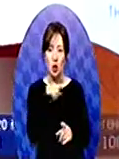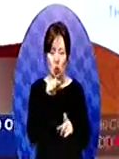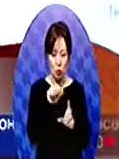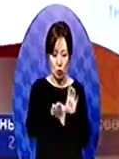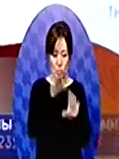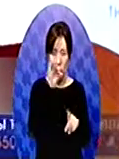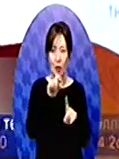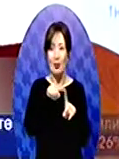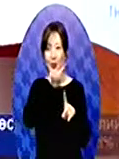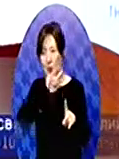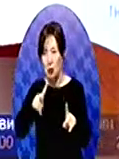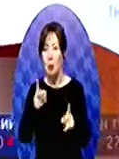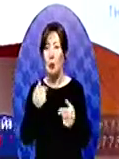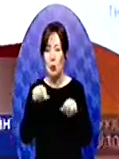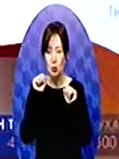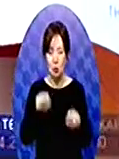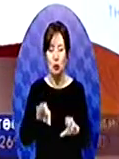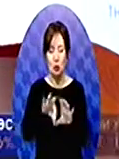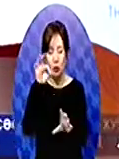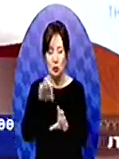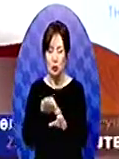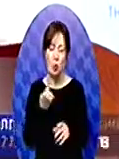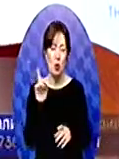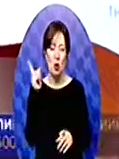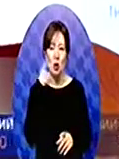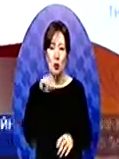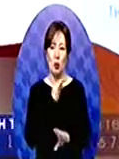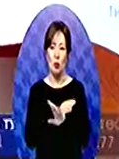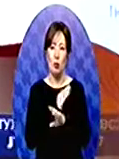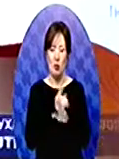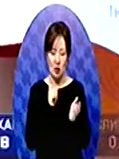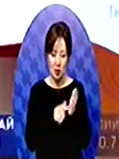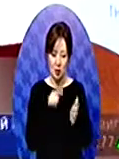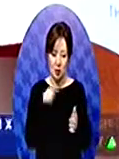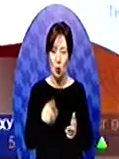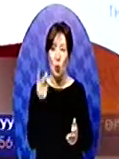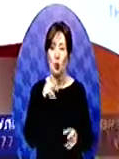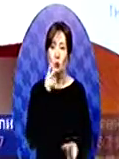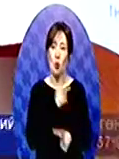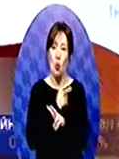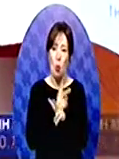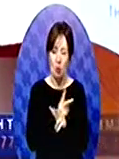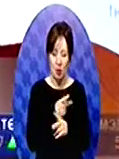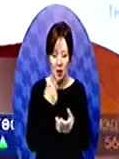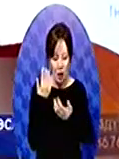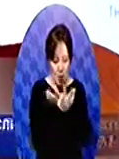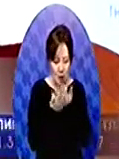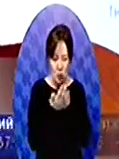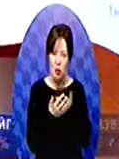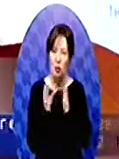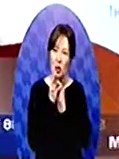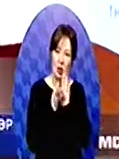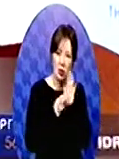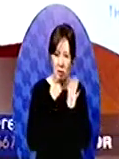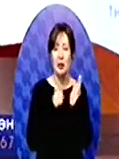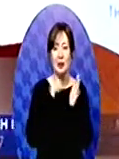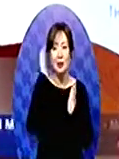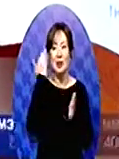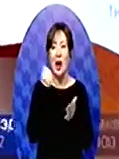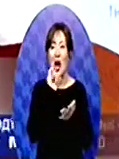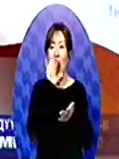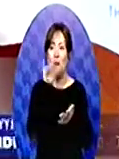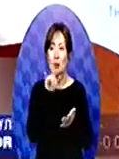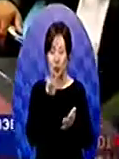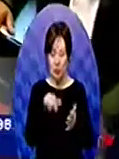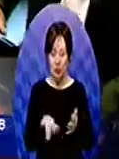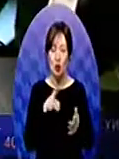саналыг үндсэн хуульд тусгах эсэхийг та бүхнээр хэлэлцүүлэхээр та бүхнээс асуухаар энэ удаагийн чуулган зөвлөгөө болж